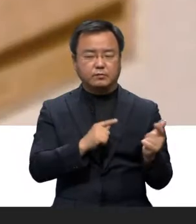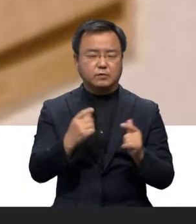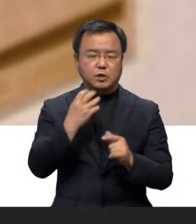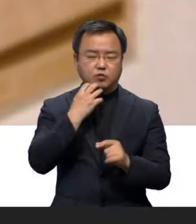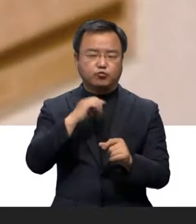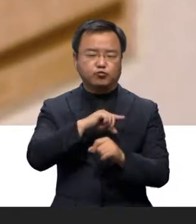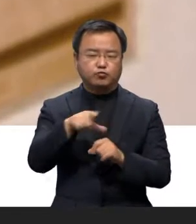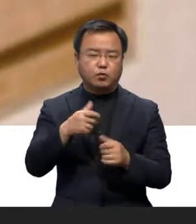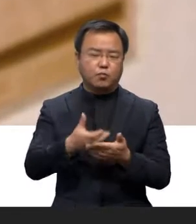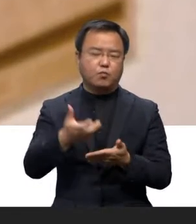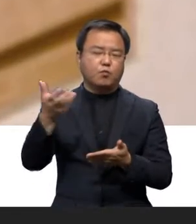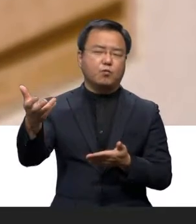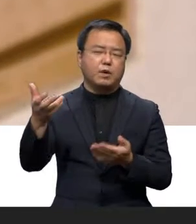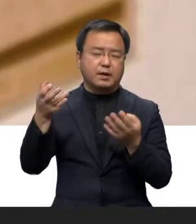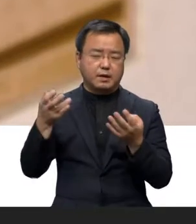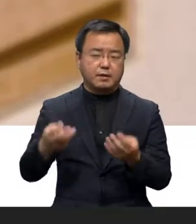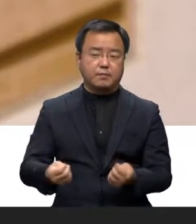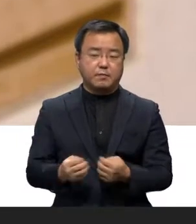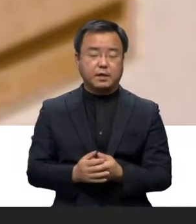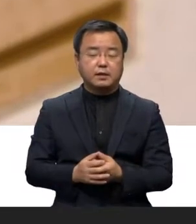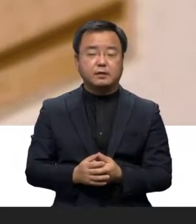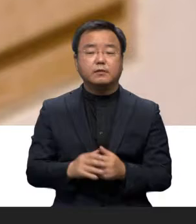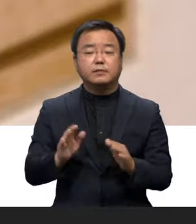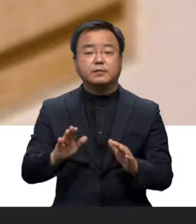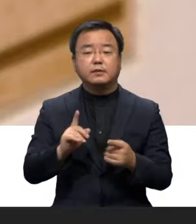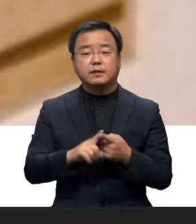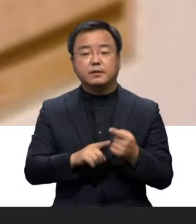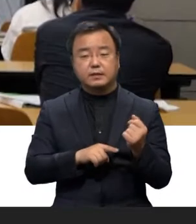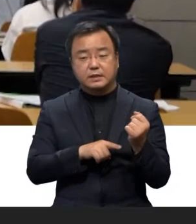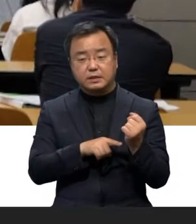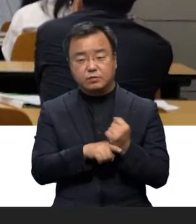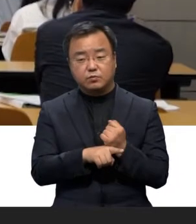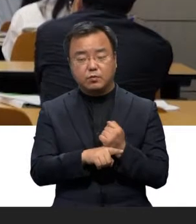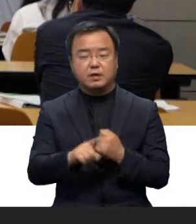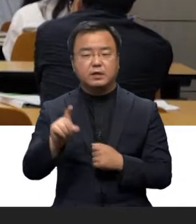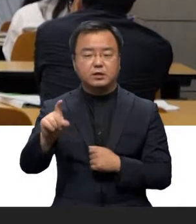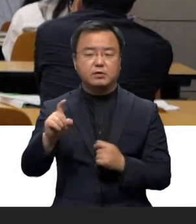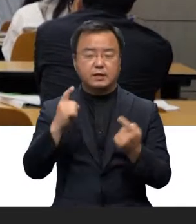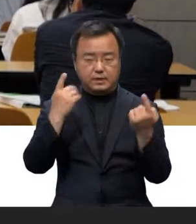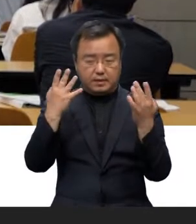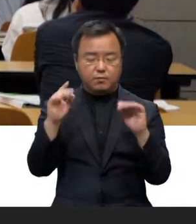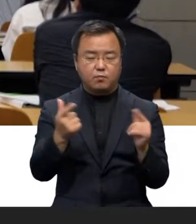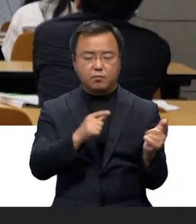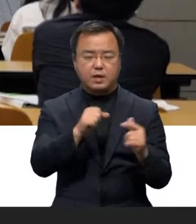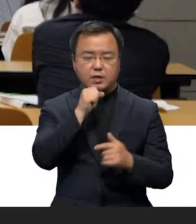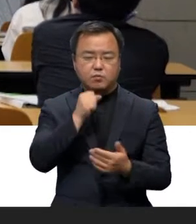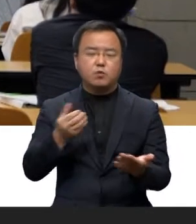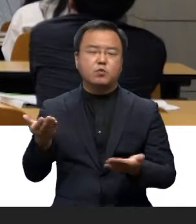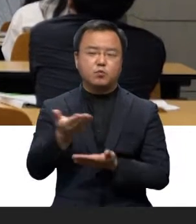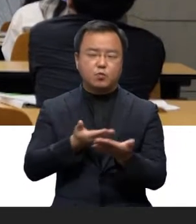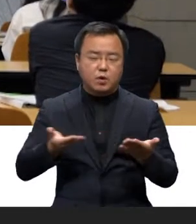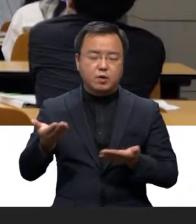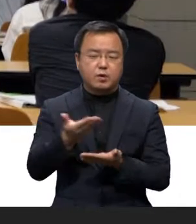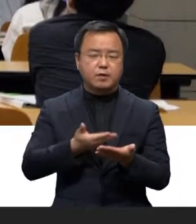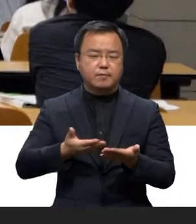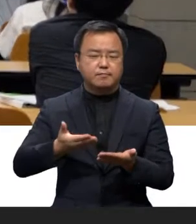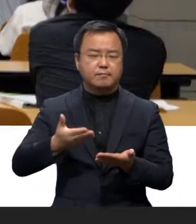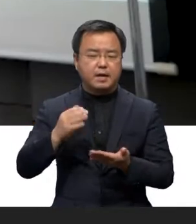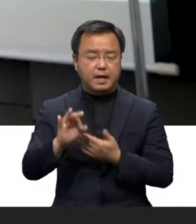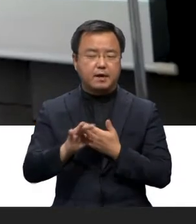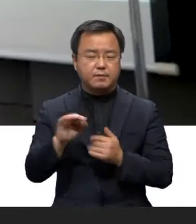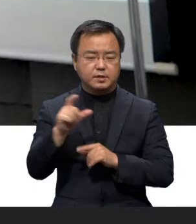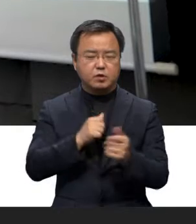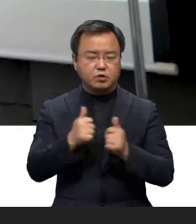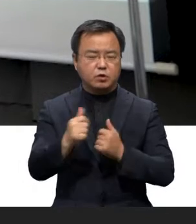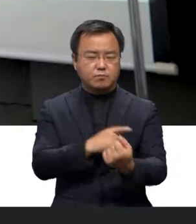걸 보고 있습니다. 아, 이러한 취지에서 10개 대학들이 학점 교류를 통해서 학사 교류를 강화하면 좀 더 경쟁력을 갖겠다 이렇게